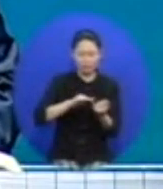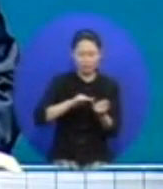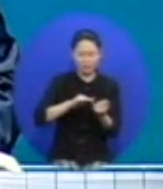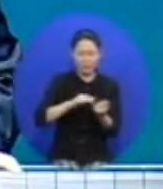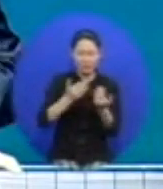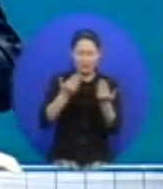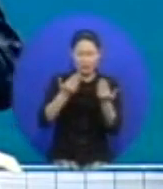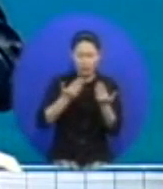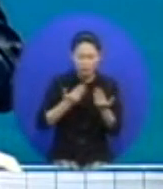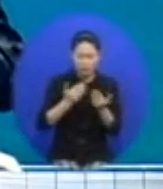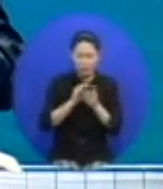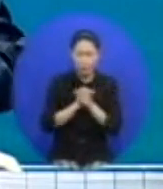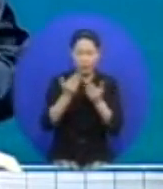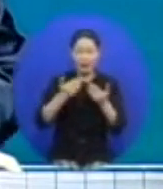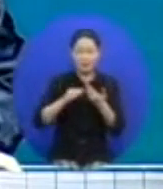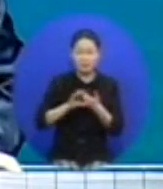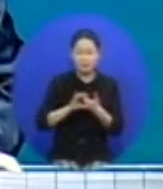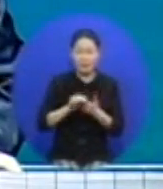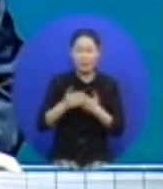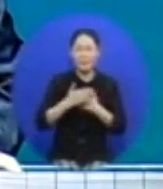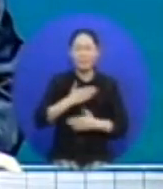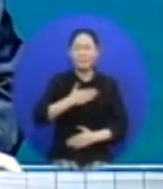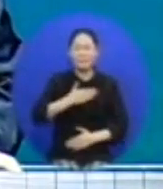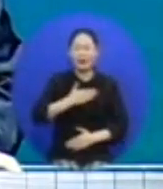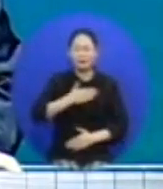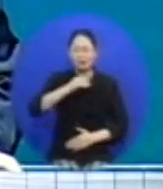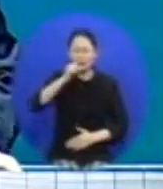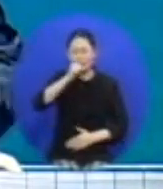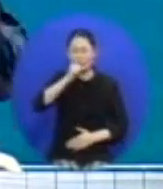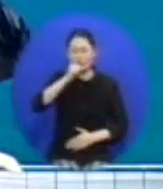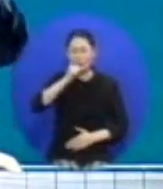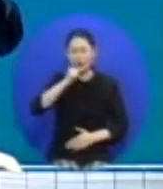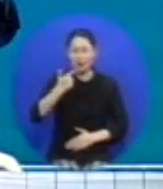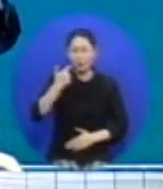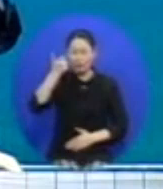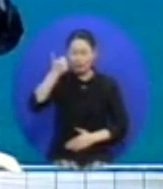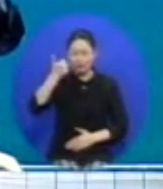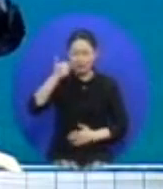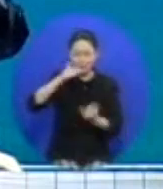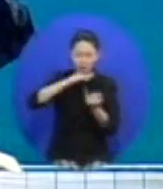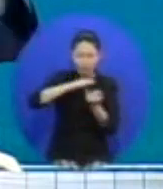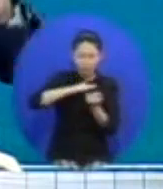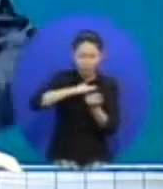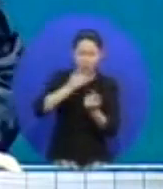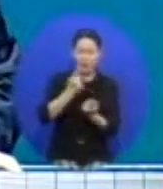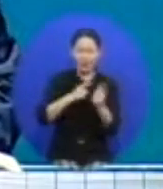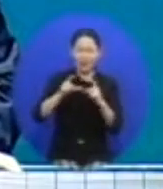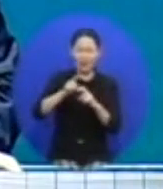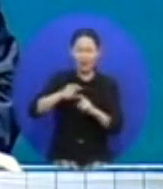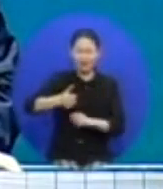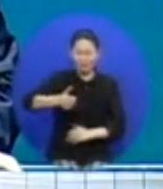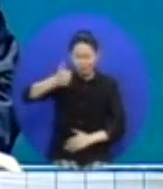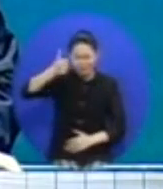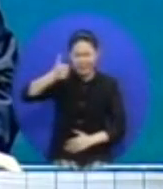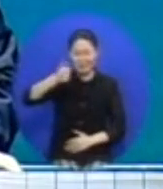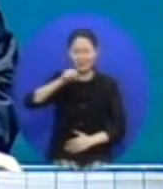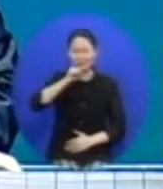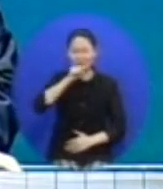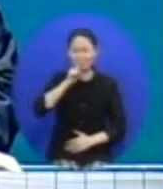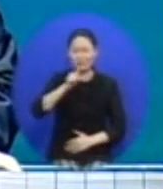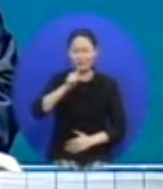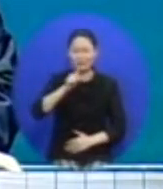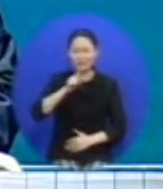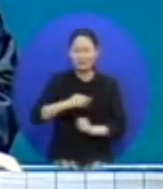받으면서 크게 마음이 조 트 래 요 목사님 한테 안수기도 받는 것보다 훨씬 좋더라 해요